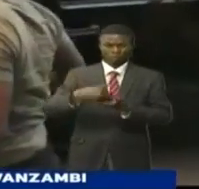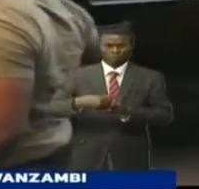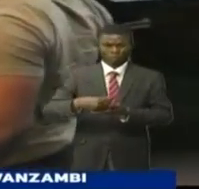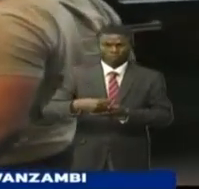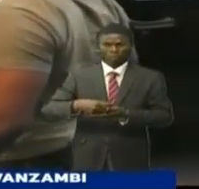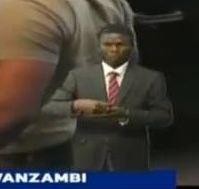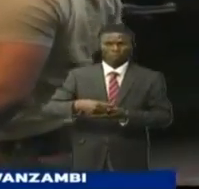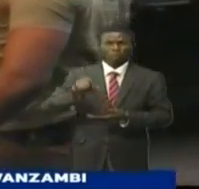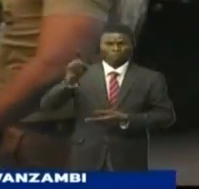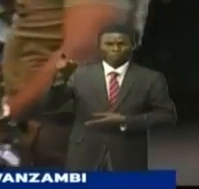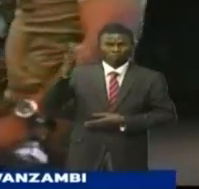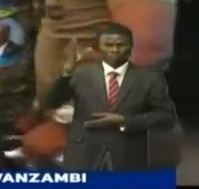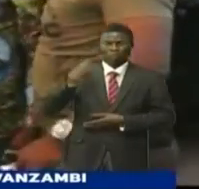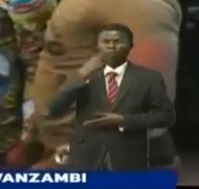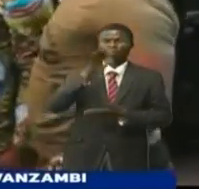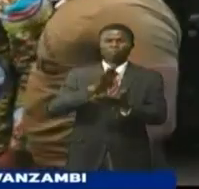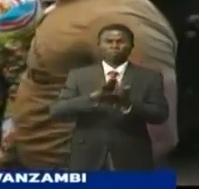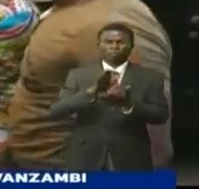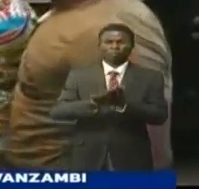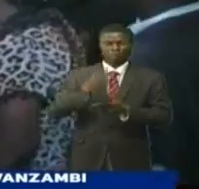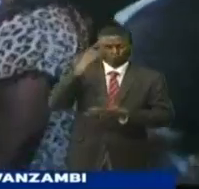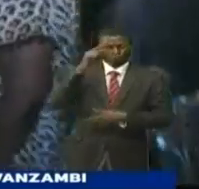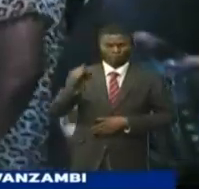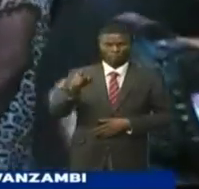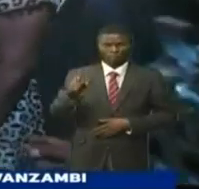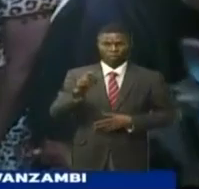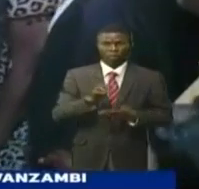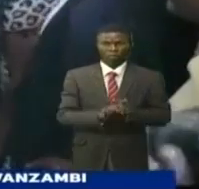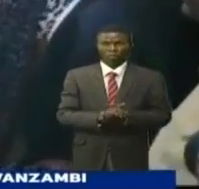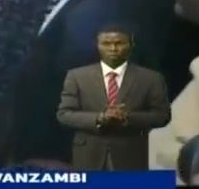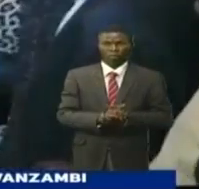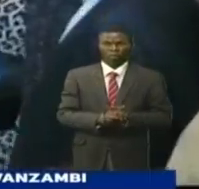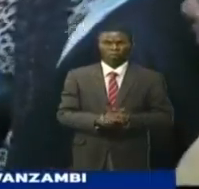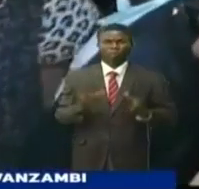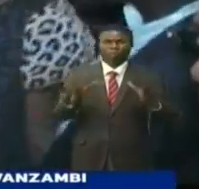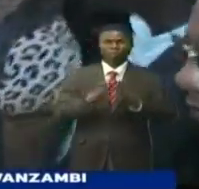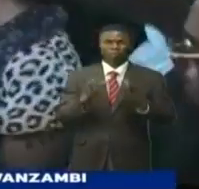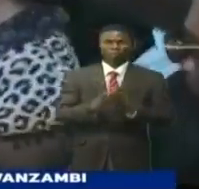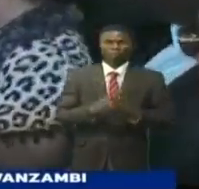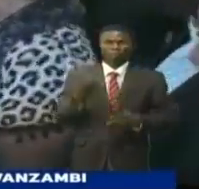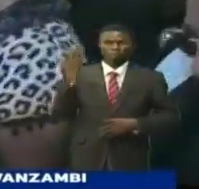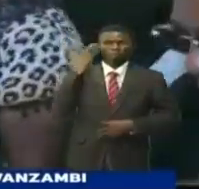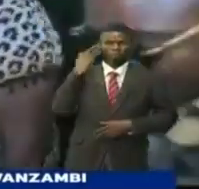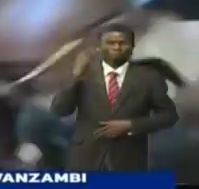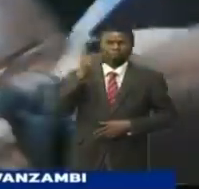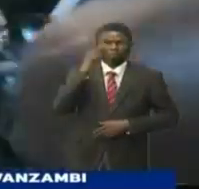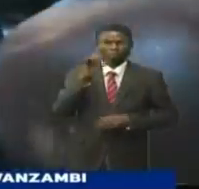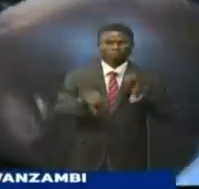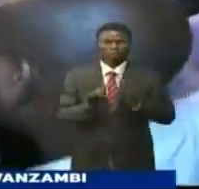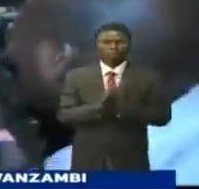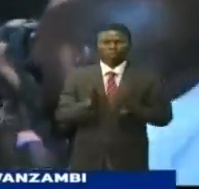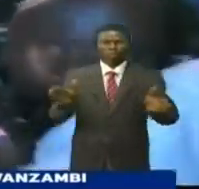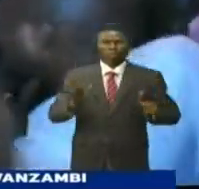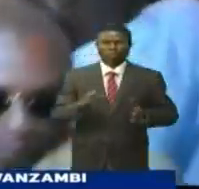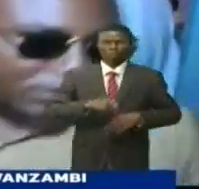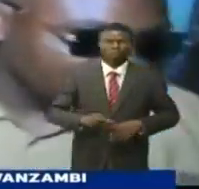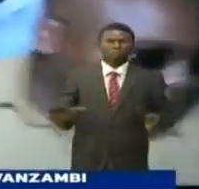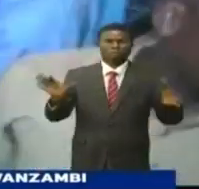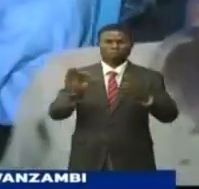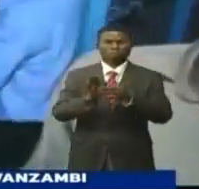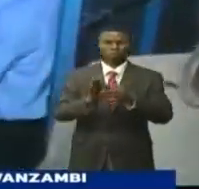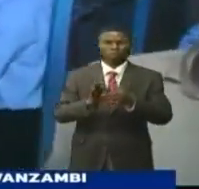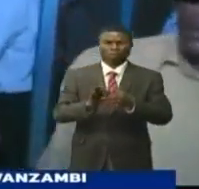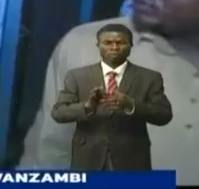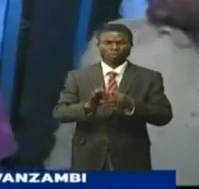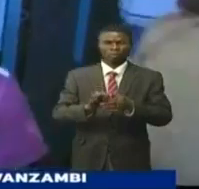pour la remercier du choix porté sur sa personne accompagné d'Augustin Kabuya secrétaire général de l'Union pour la démocratie